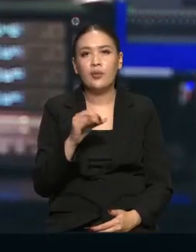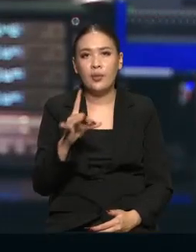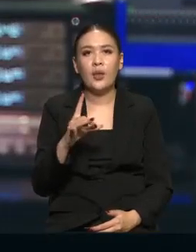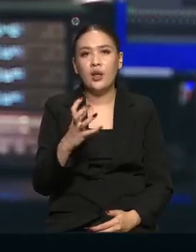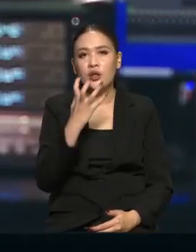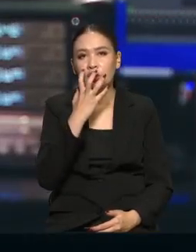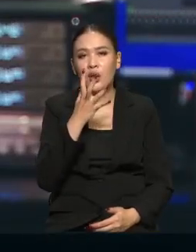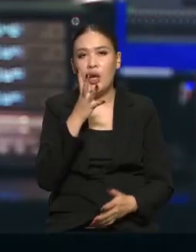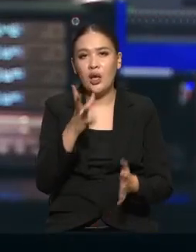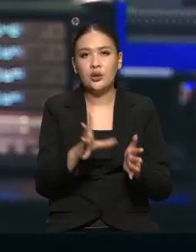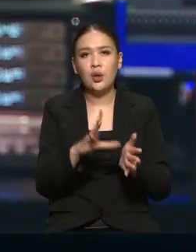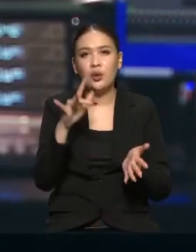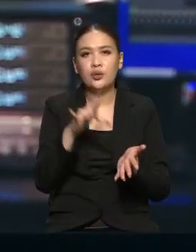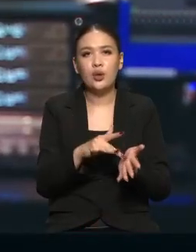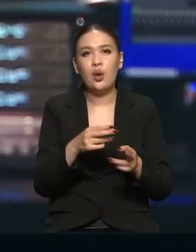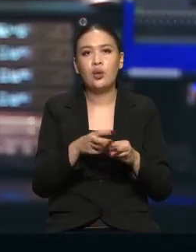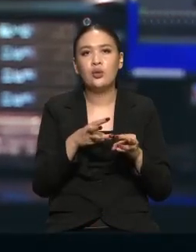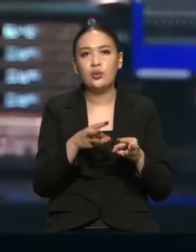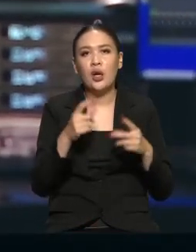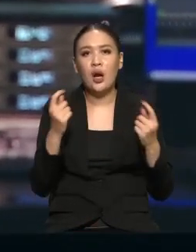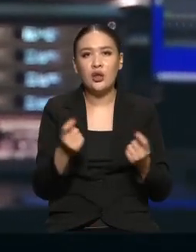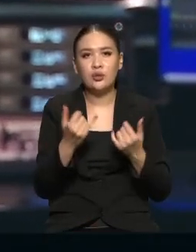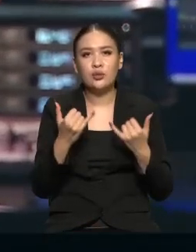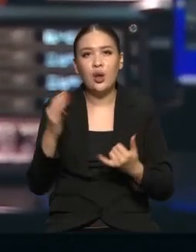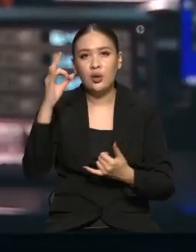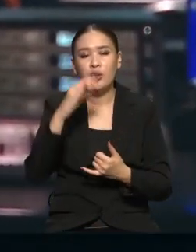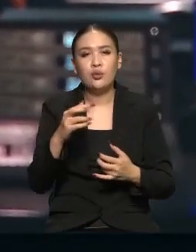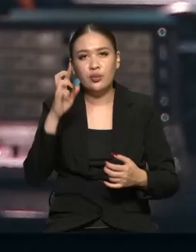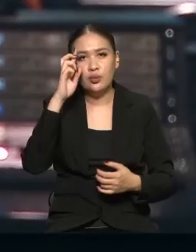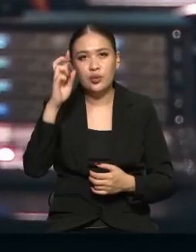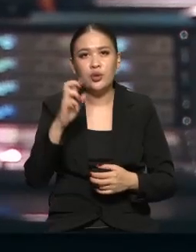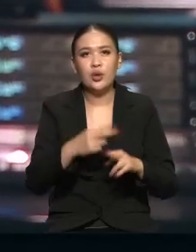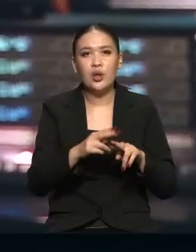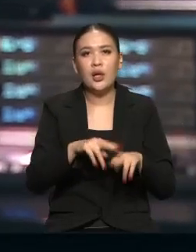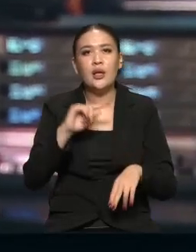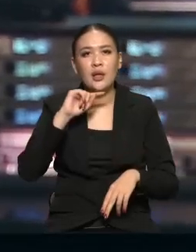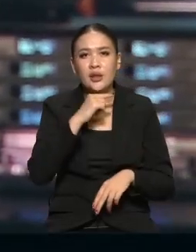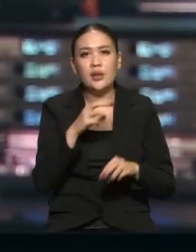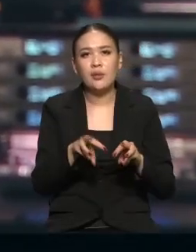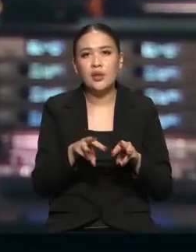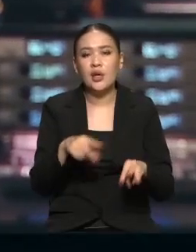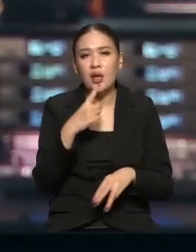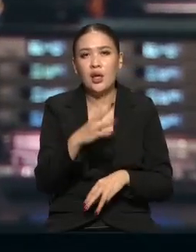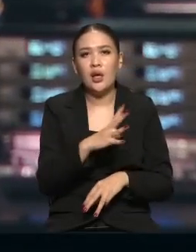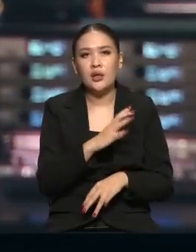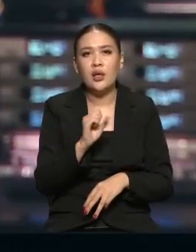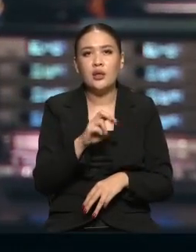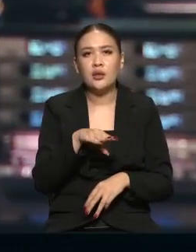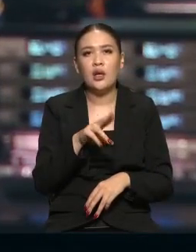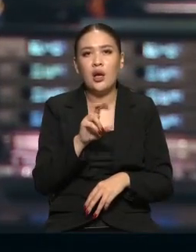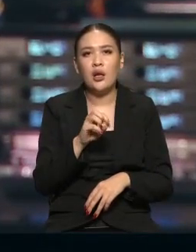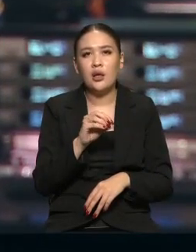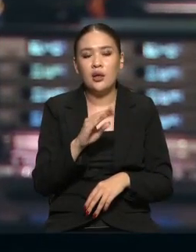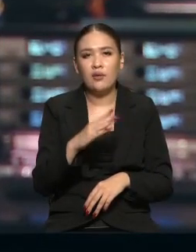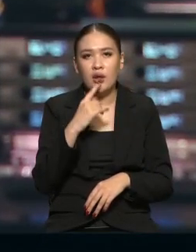Риддер жылу электроорталығында көмір қораз. Бұл туралы бүгін үкмет отырсында энергетика министр айтты. Алмас Адам Сатқалиевтің